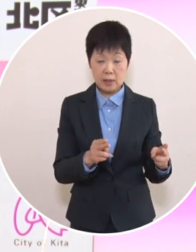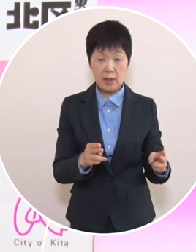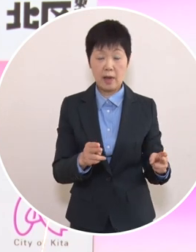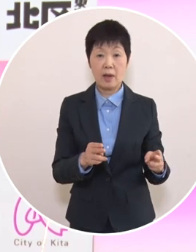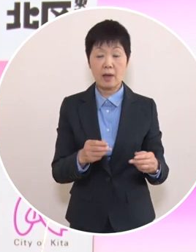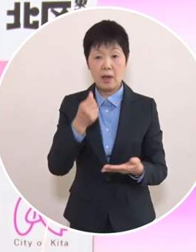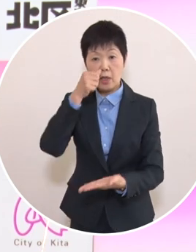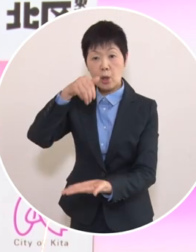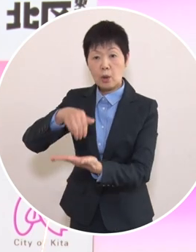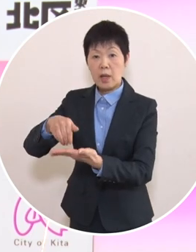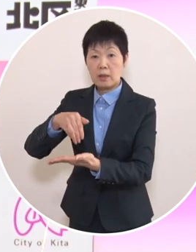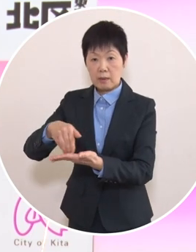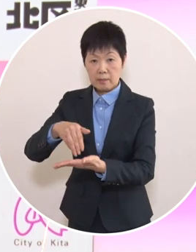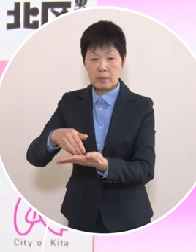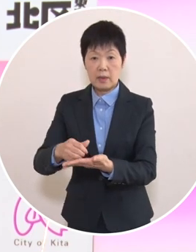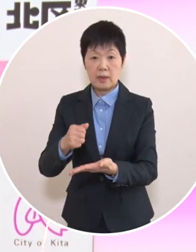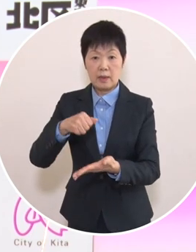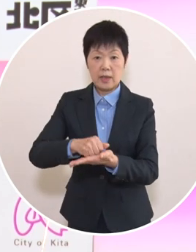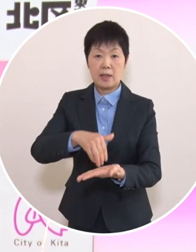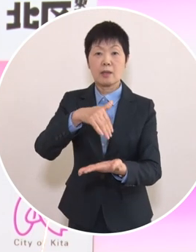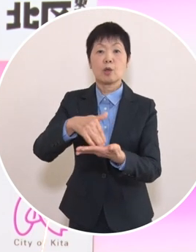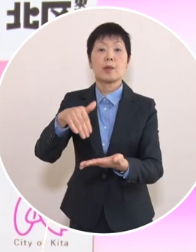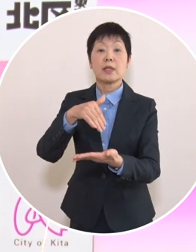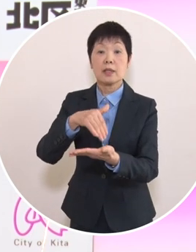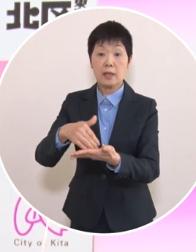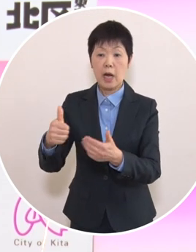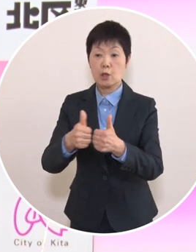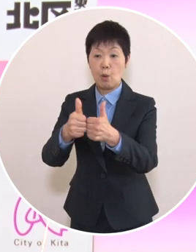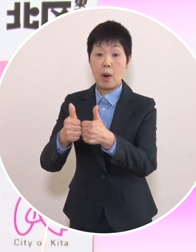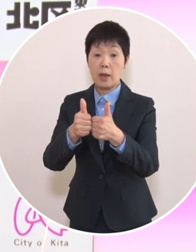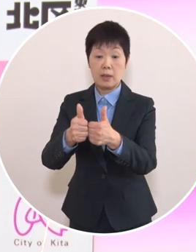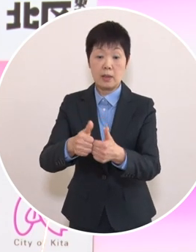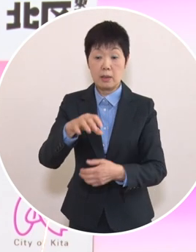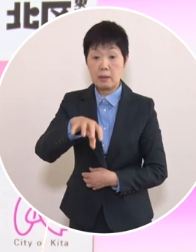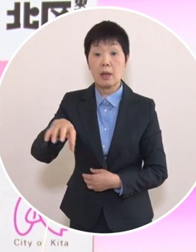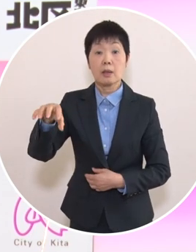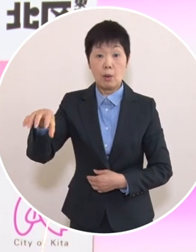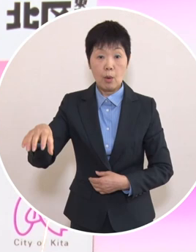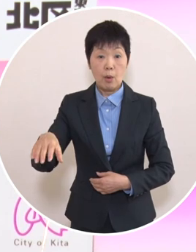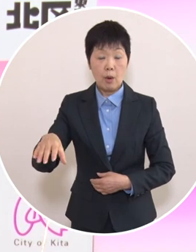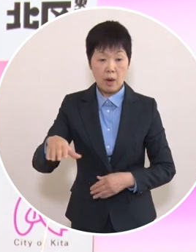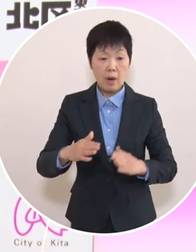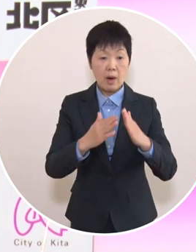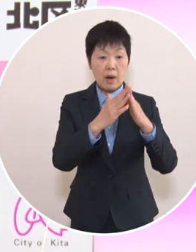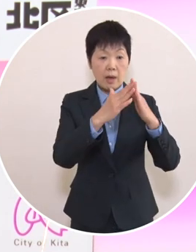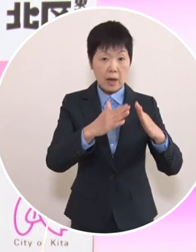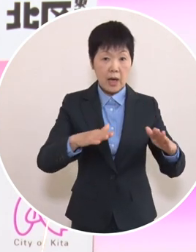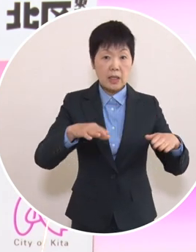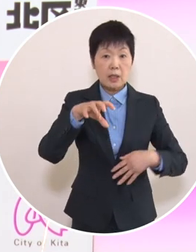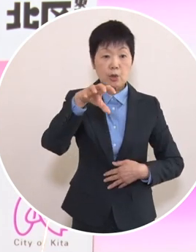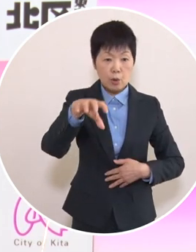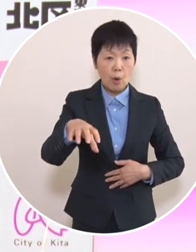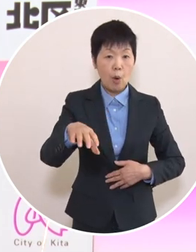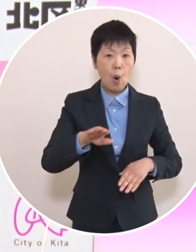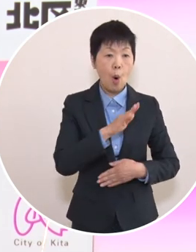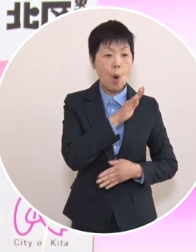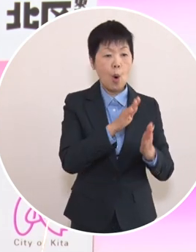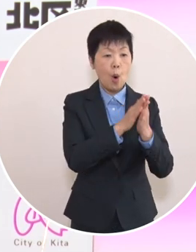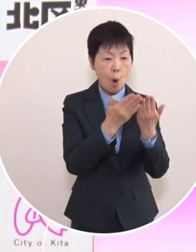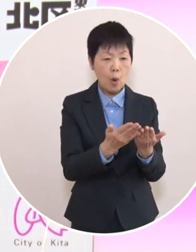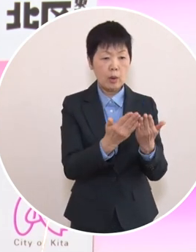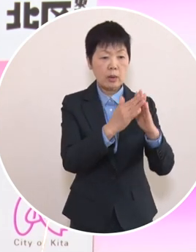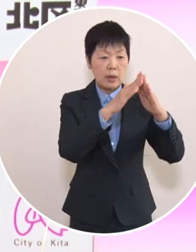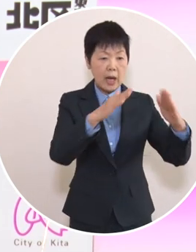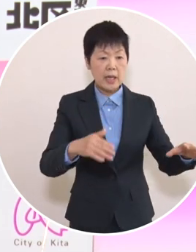予算特別委員会決算特別委員会では会場委員会室から本会議